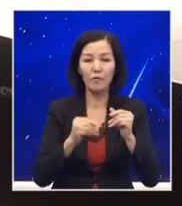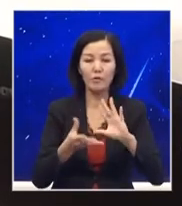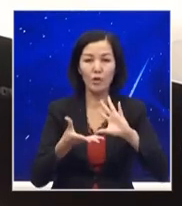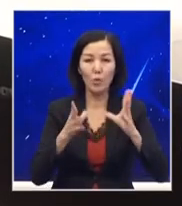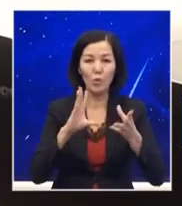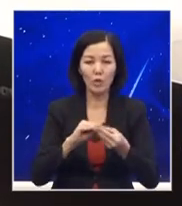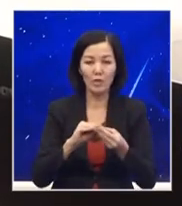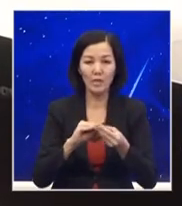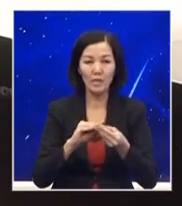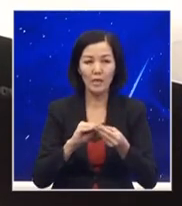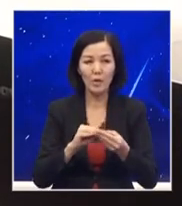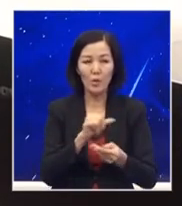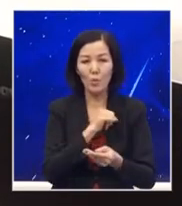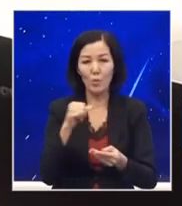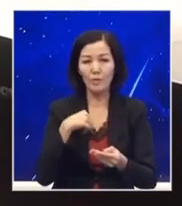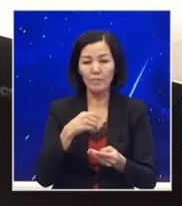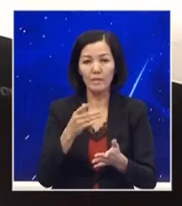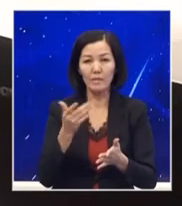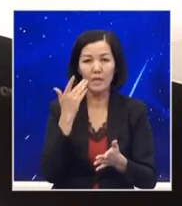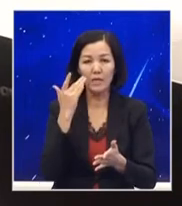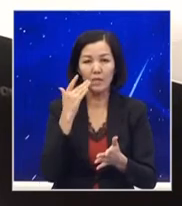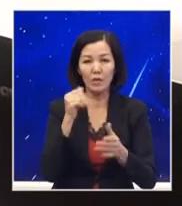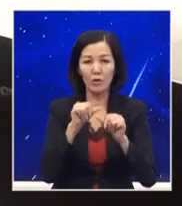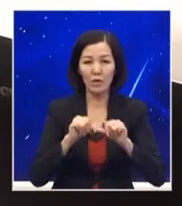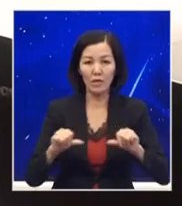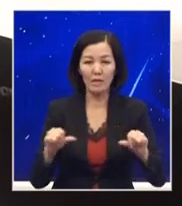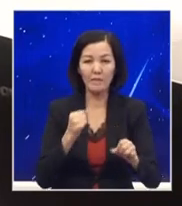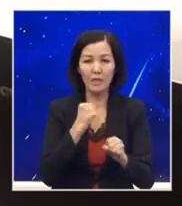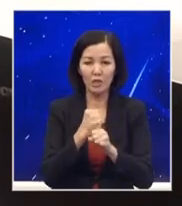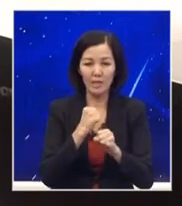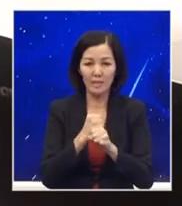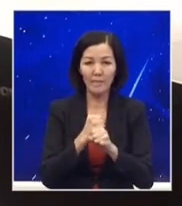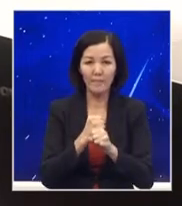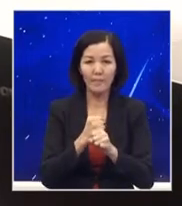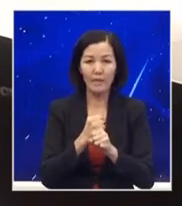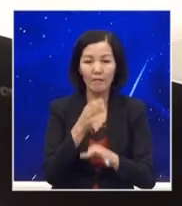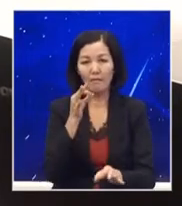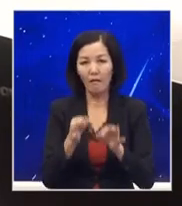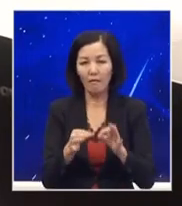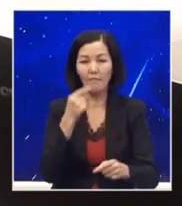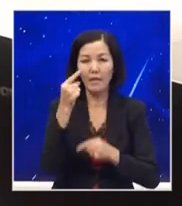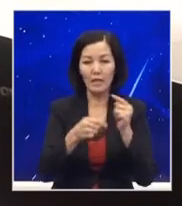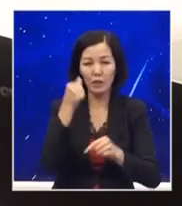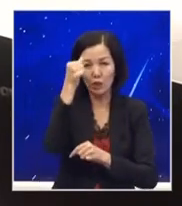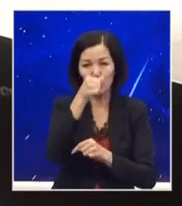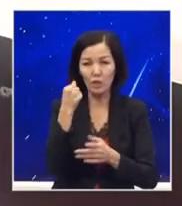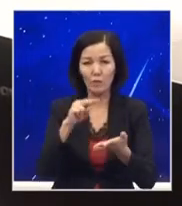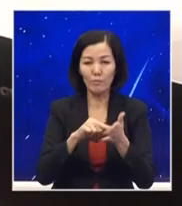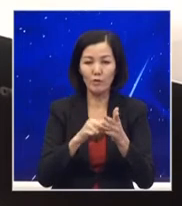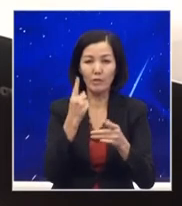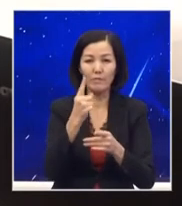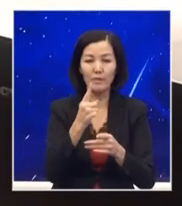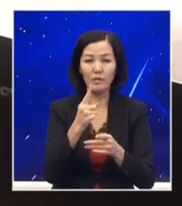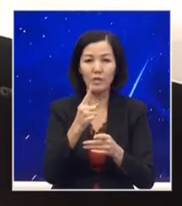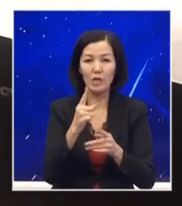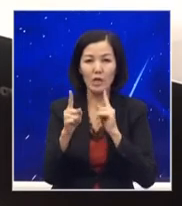қорытындыларымызды өзіміз тұрақты комиссияларымызды әлде де болса жасап, өзара талқылап, келесі жылғы бірінші